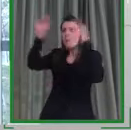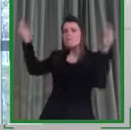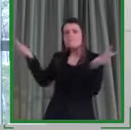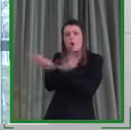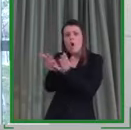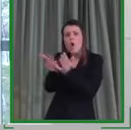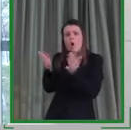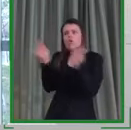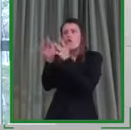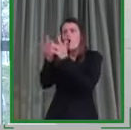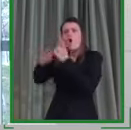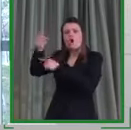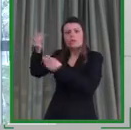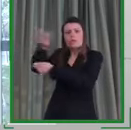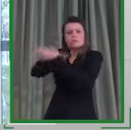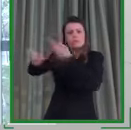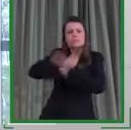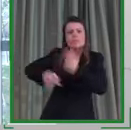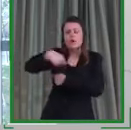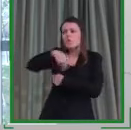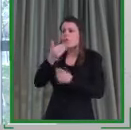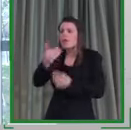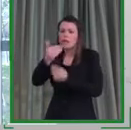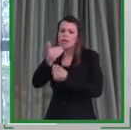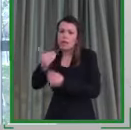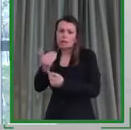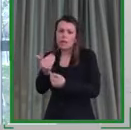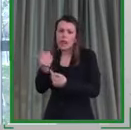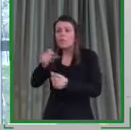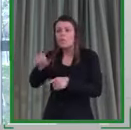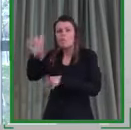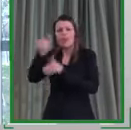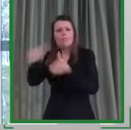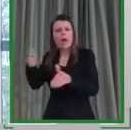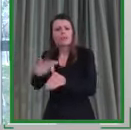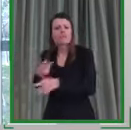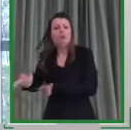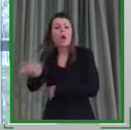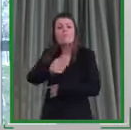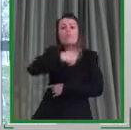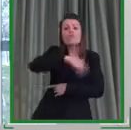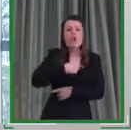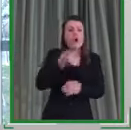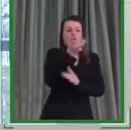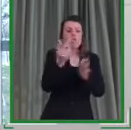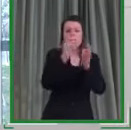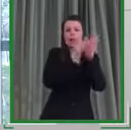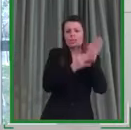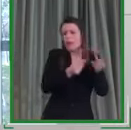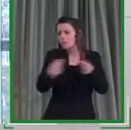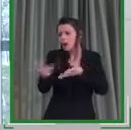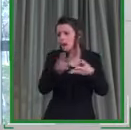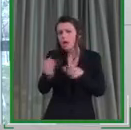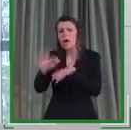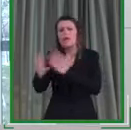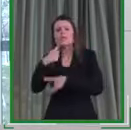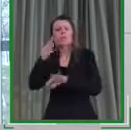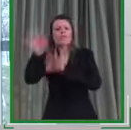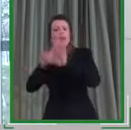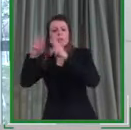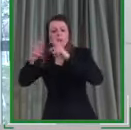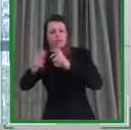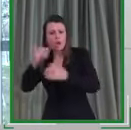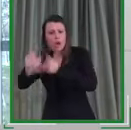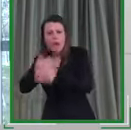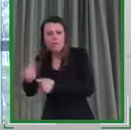in prima linea e potendo noi dare a loro i dati migliori per poter sviluppare insieme la ricerca sulla terapia alla ricerca sul vaccino